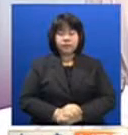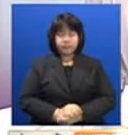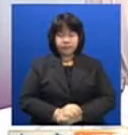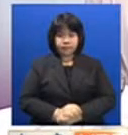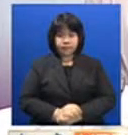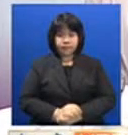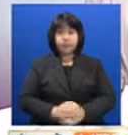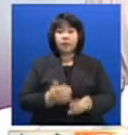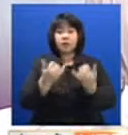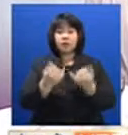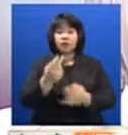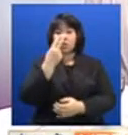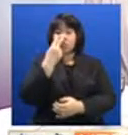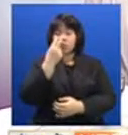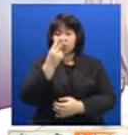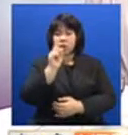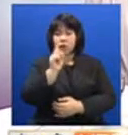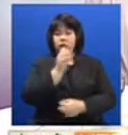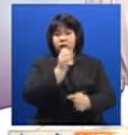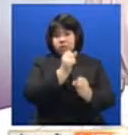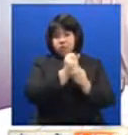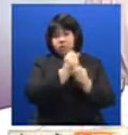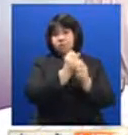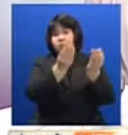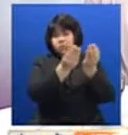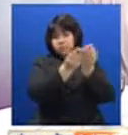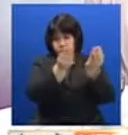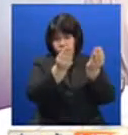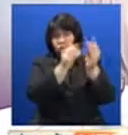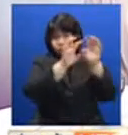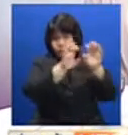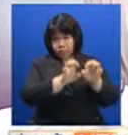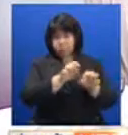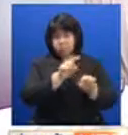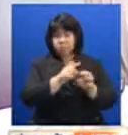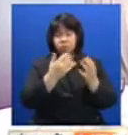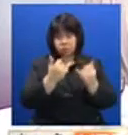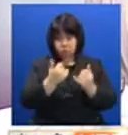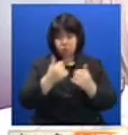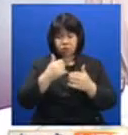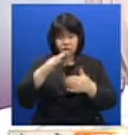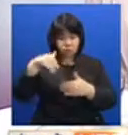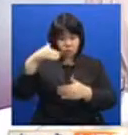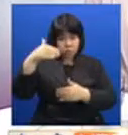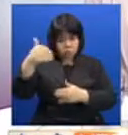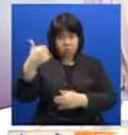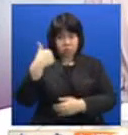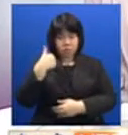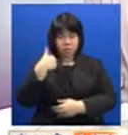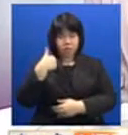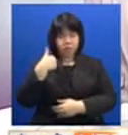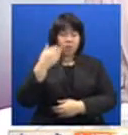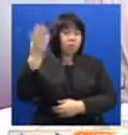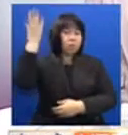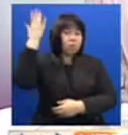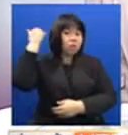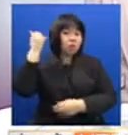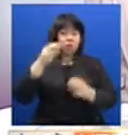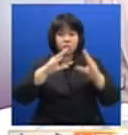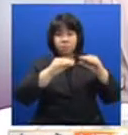มาดูถึงคามคบหน้าการรางรฐธมนูกับ้างนะคะช่วนี้ถือวามีความคืบหนาเป็รายวันเลยทเดยว directiveมาฯนการ